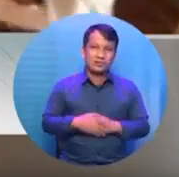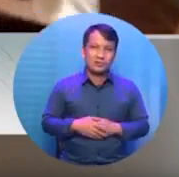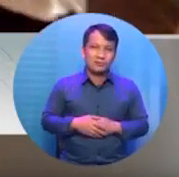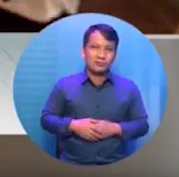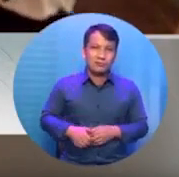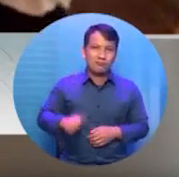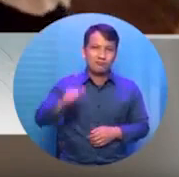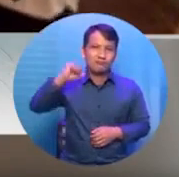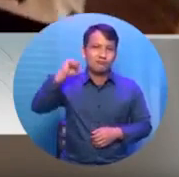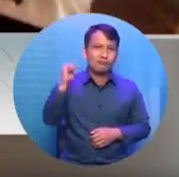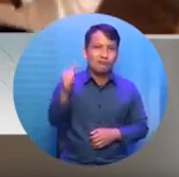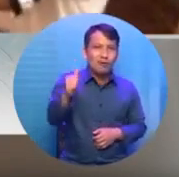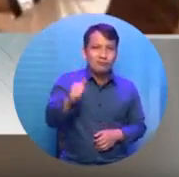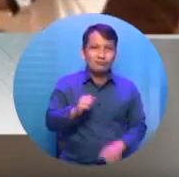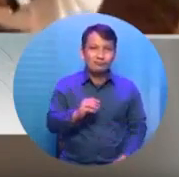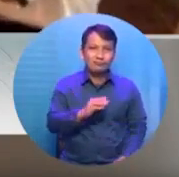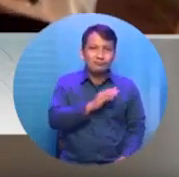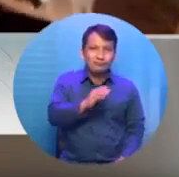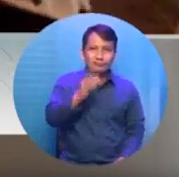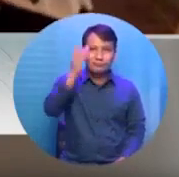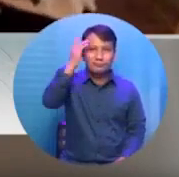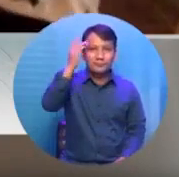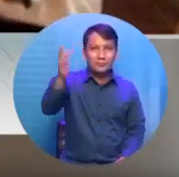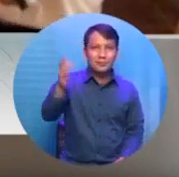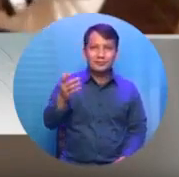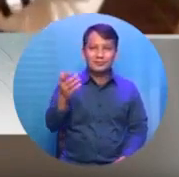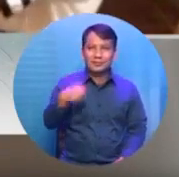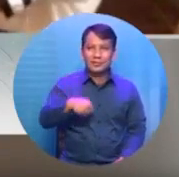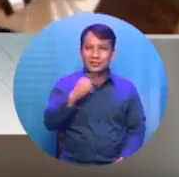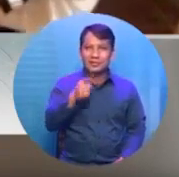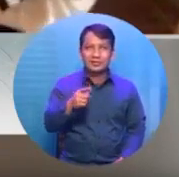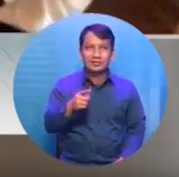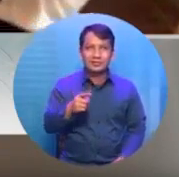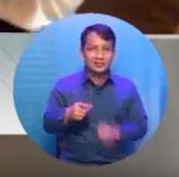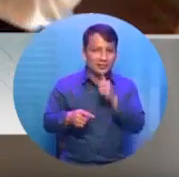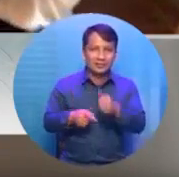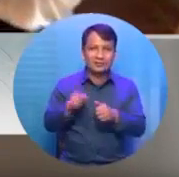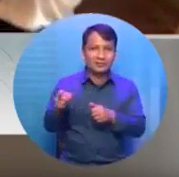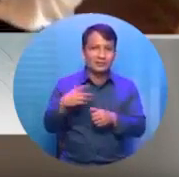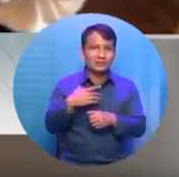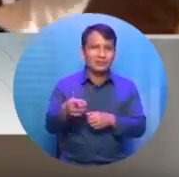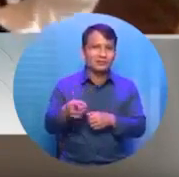Astig! Ano siya yung favorite subject mo? Yung ayaw ko na subject.